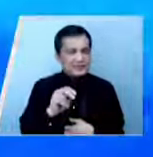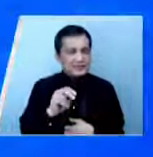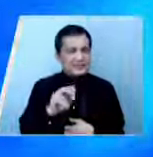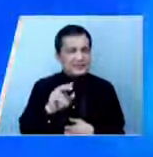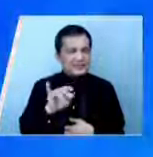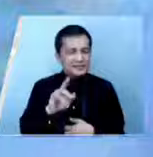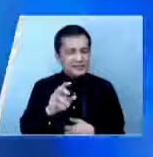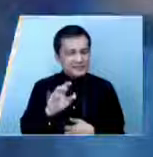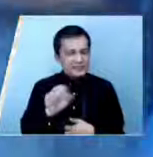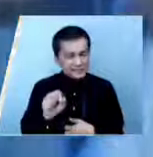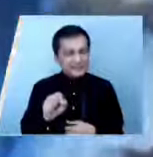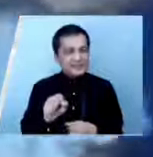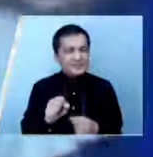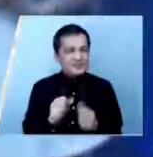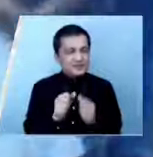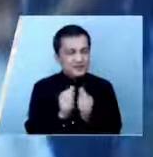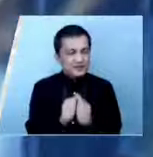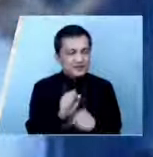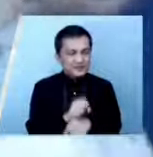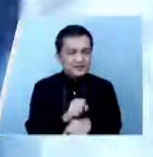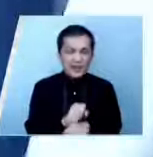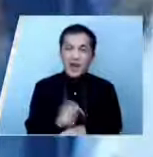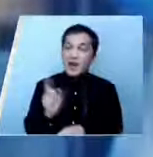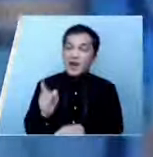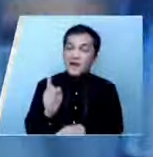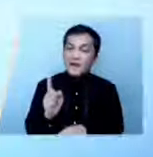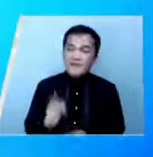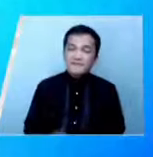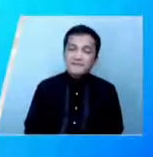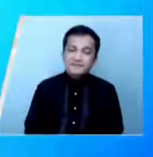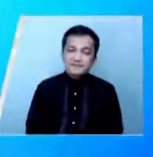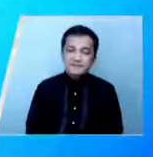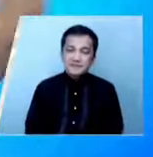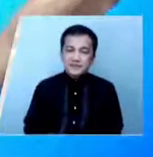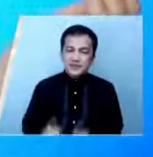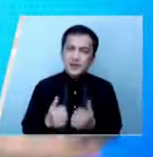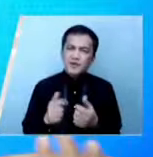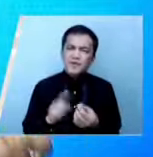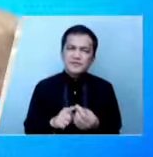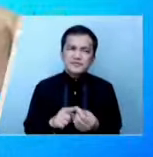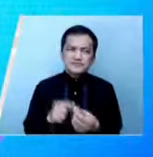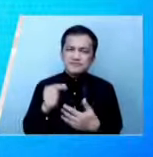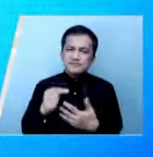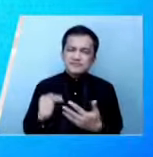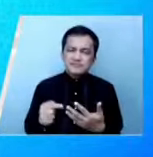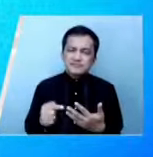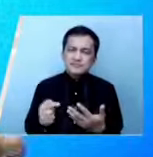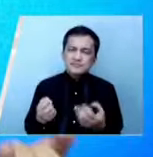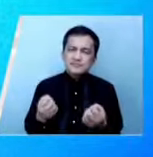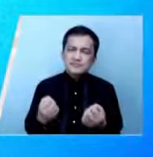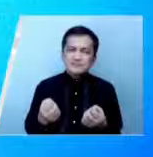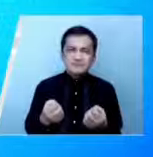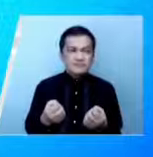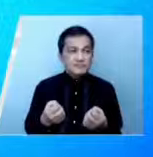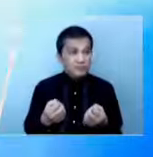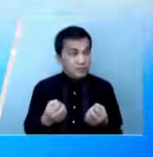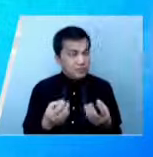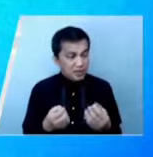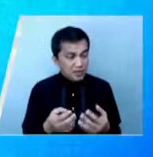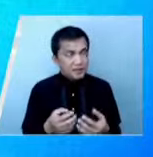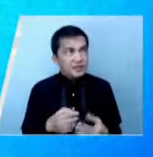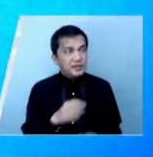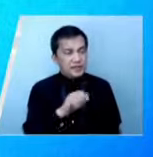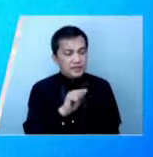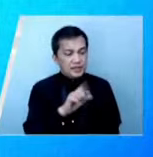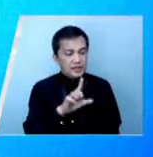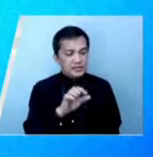That's right. Mm-hmm. Anyone else? How about Madami. Of course, you the have leading men. Alden, Ding Dong. Uh-huh.